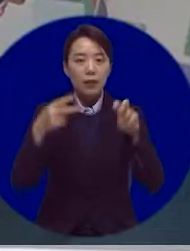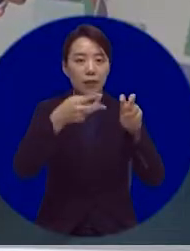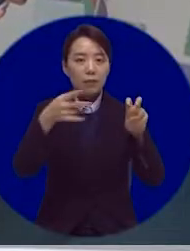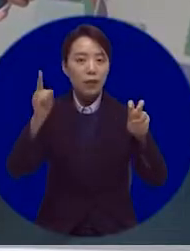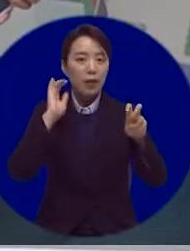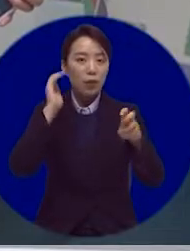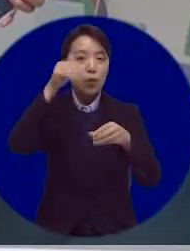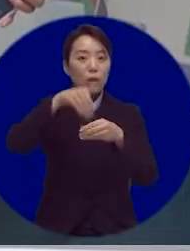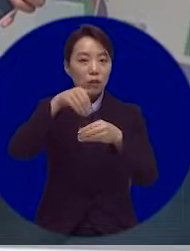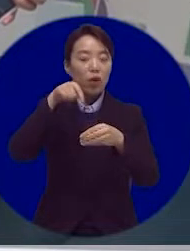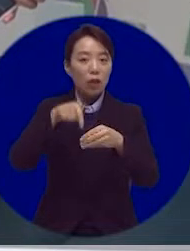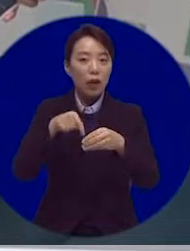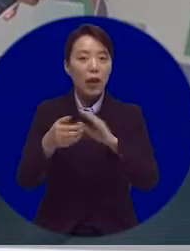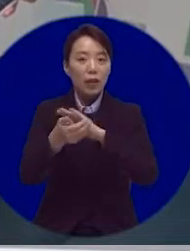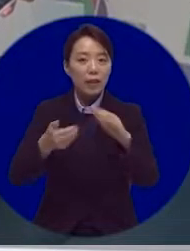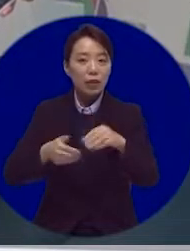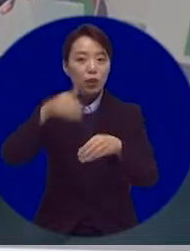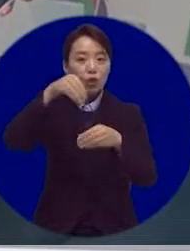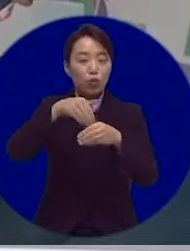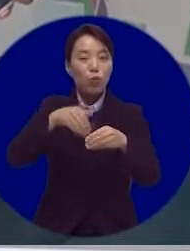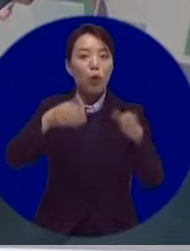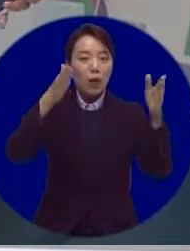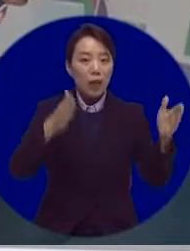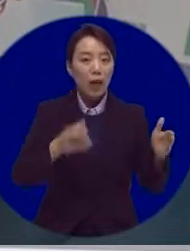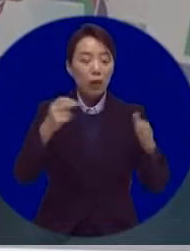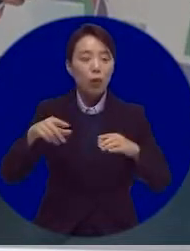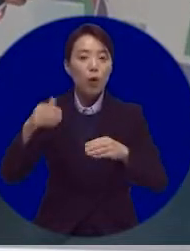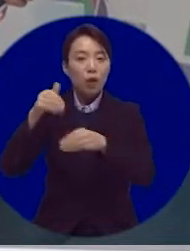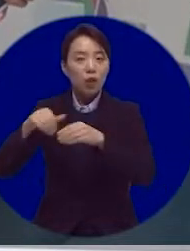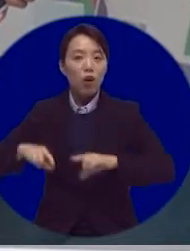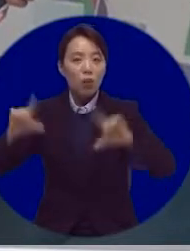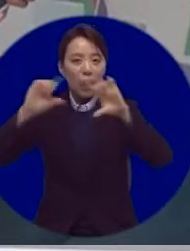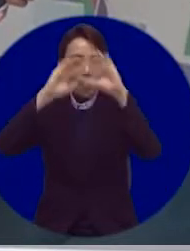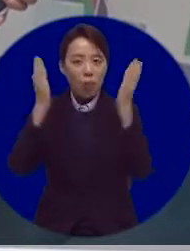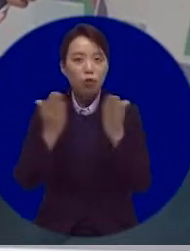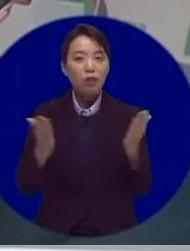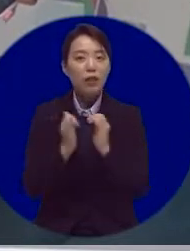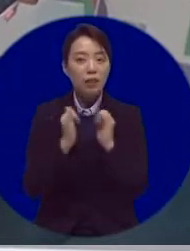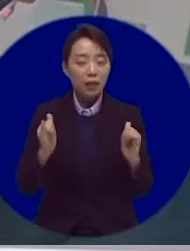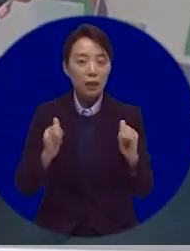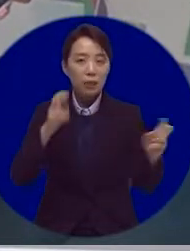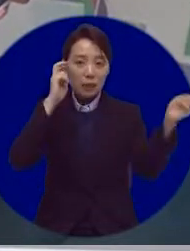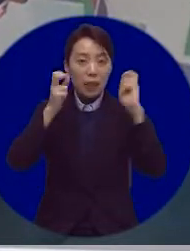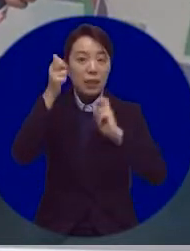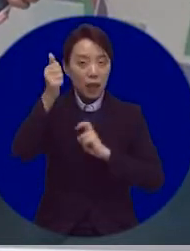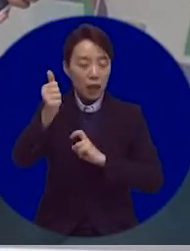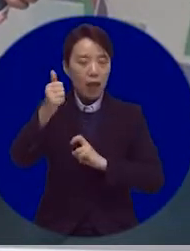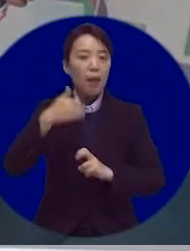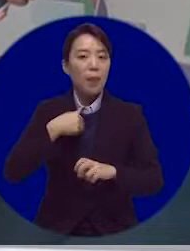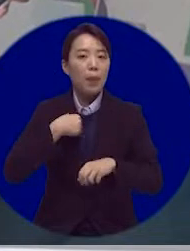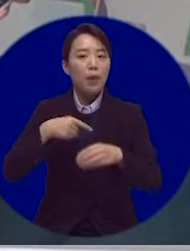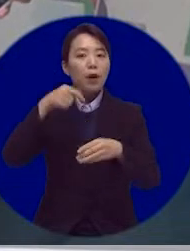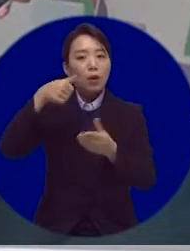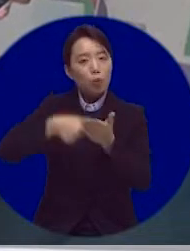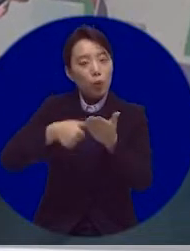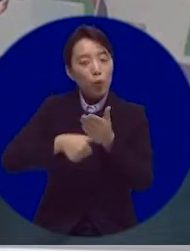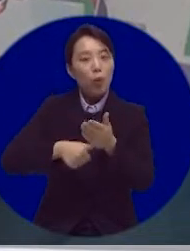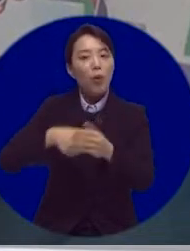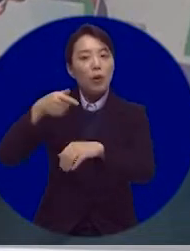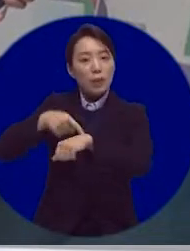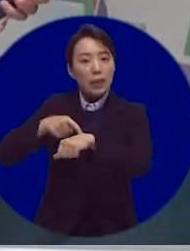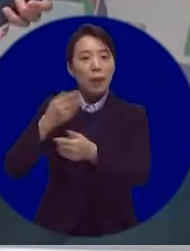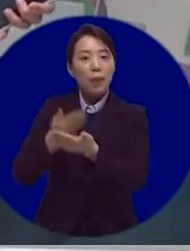제20대 대통령 선거의 사전투표 기간과 선거일에 모두 근무하는 근로자는 고용주에게 투표 시간을 청구할 수